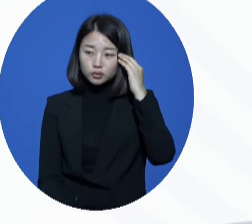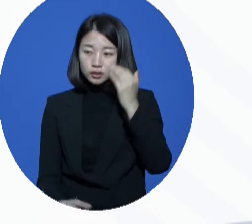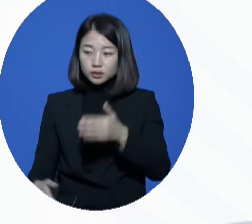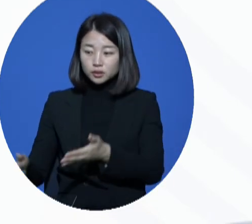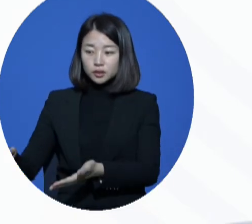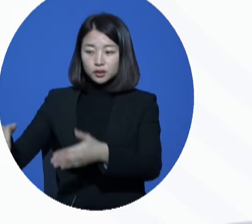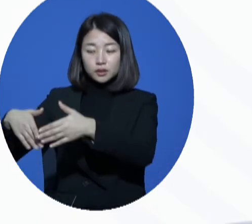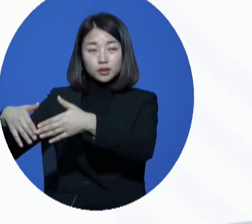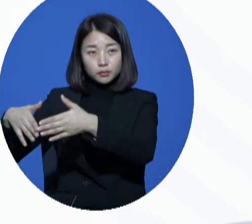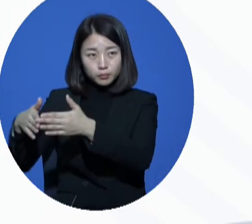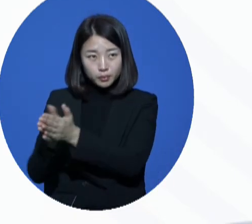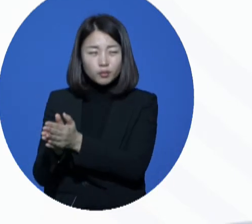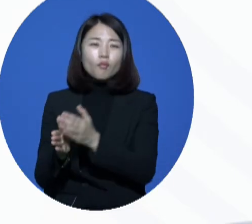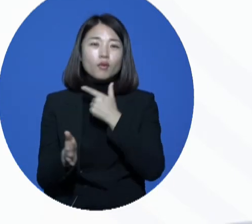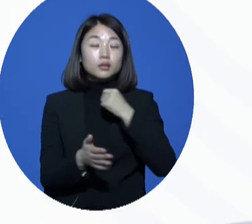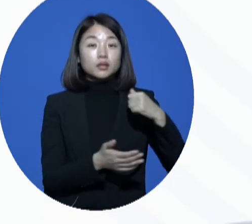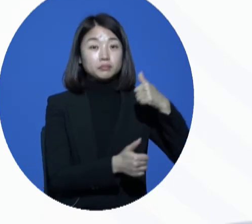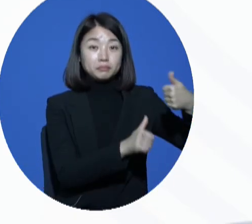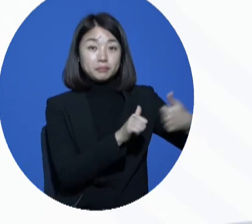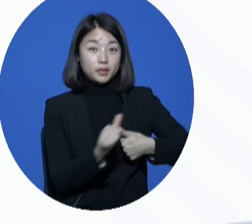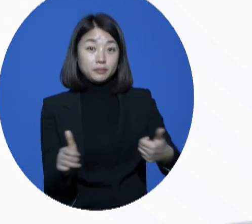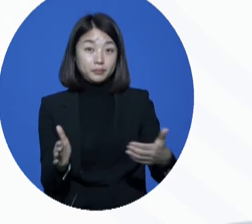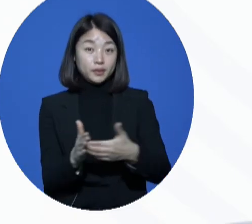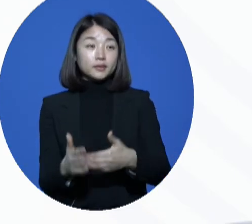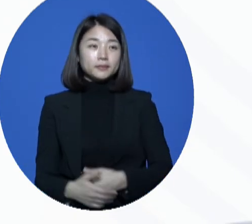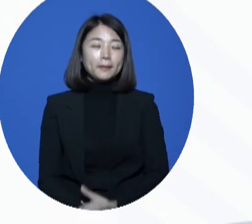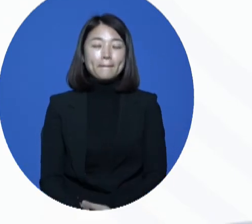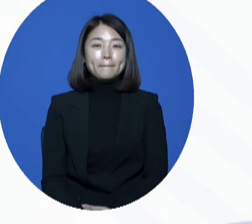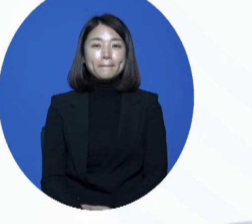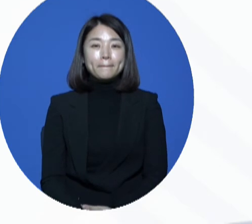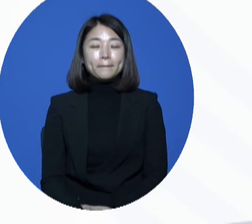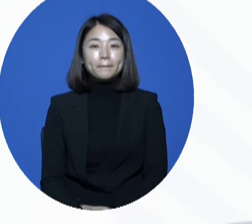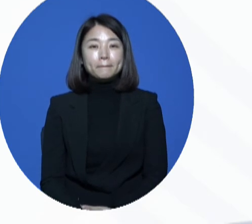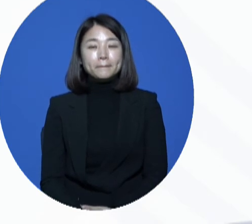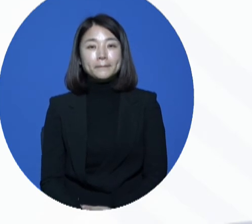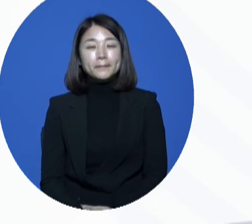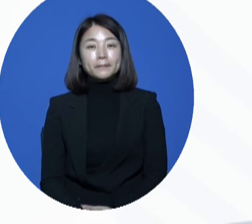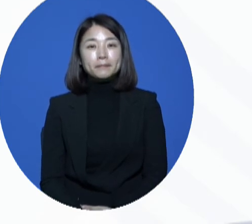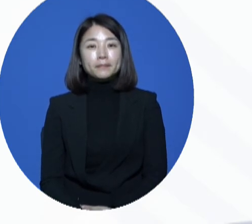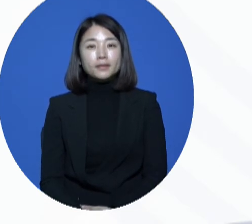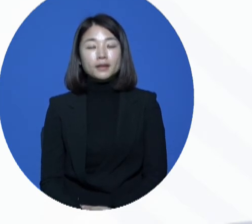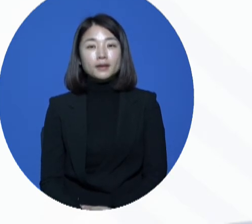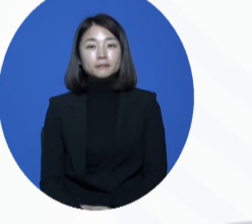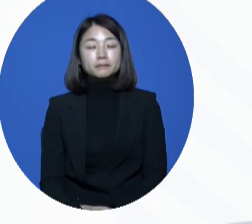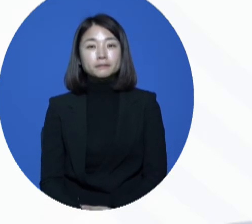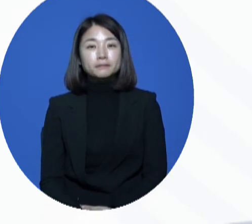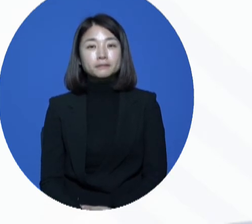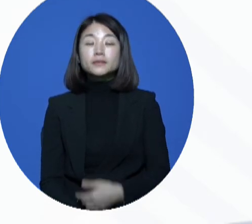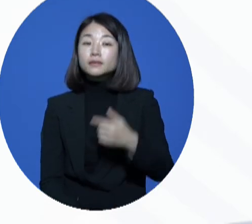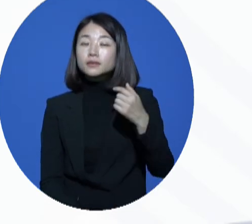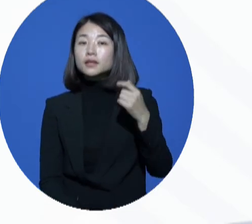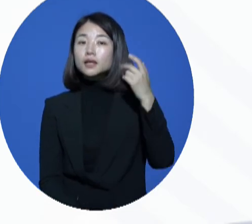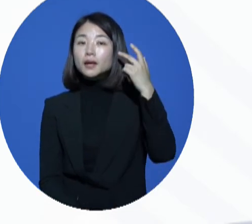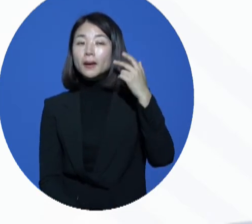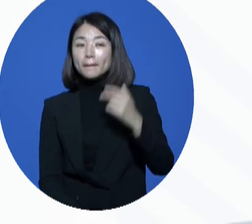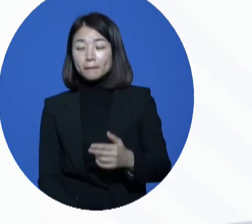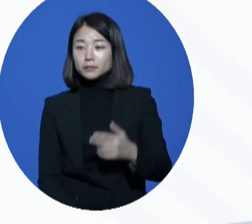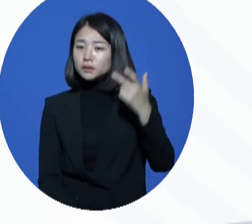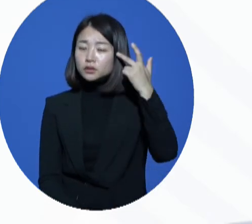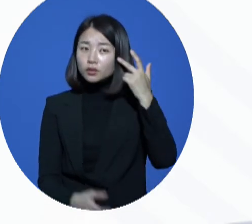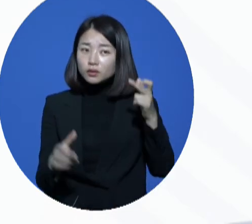것을 권고받기도 했습니다. 많은 경우에 발달장애인이 시설에서 나와서 지역사회에 사는 것은